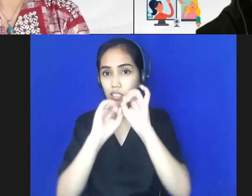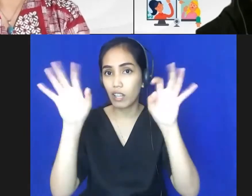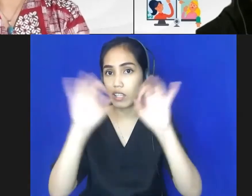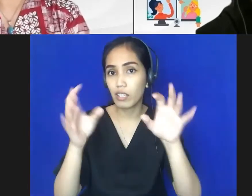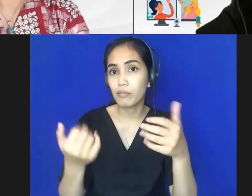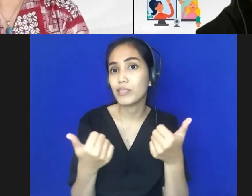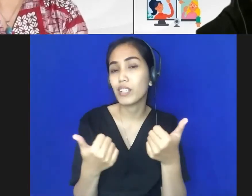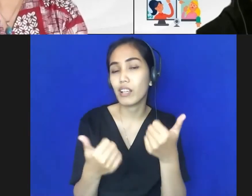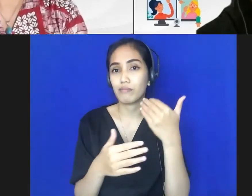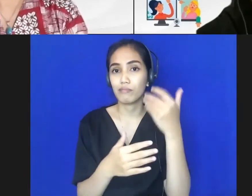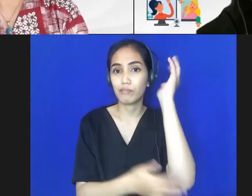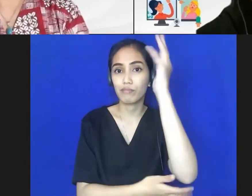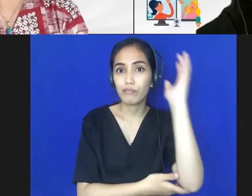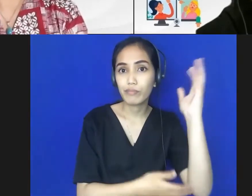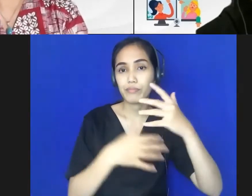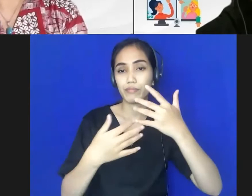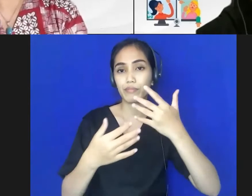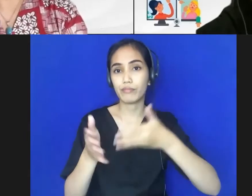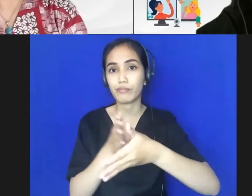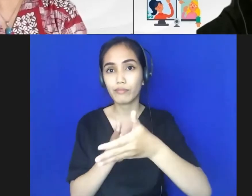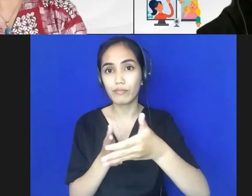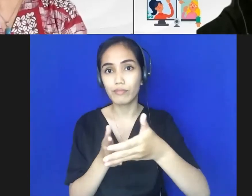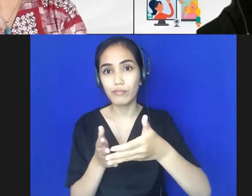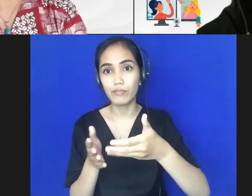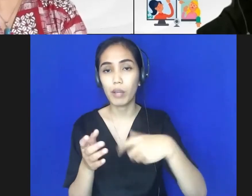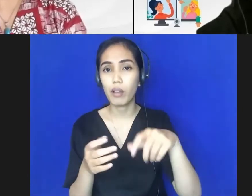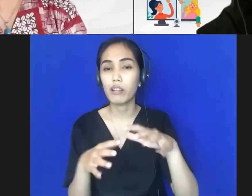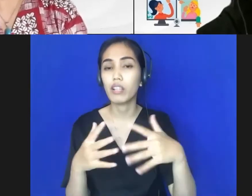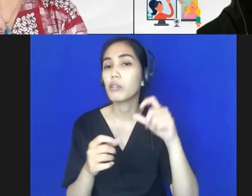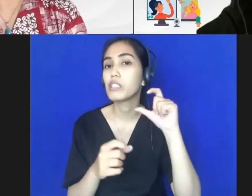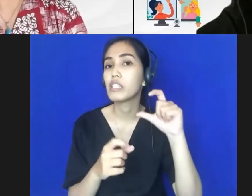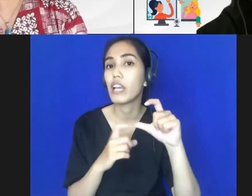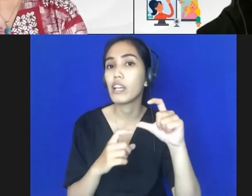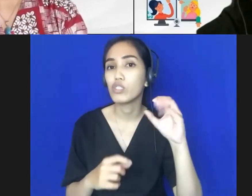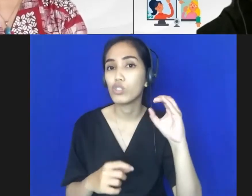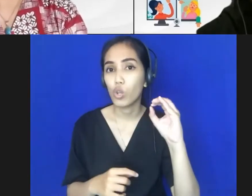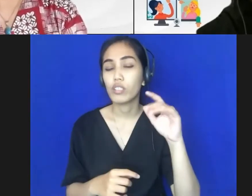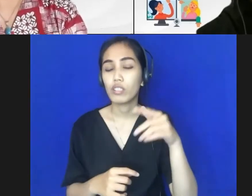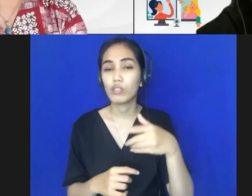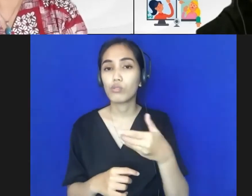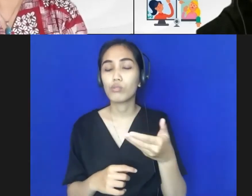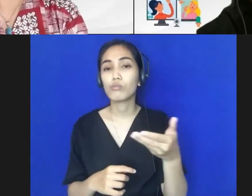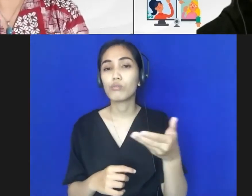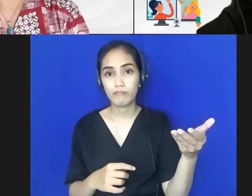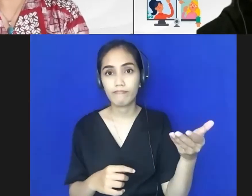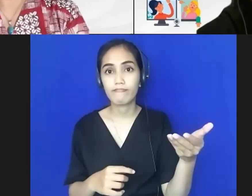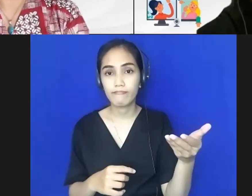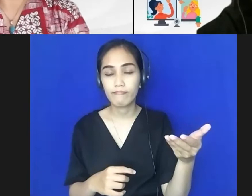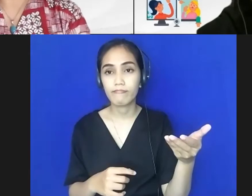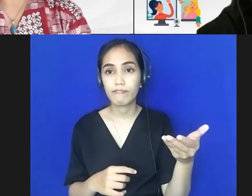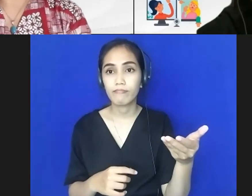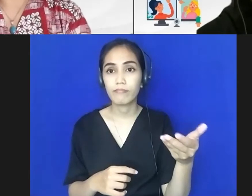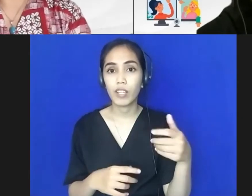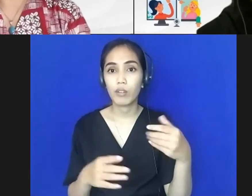saja yang dilakukan atau peran CSO ya, Civil Society Organization yang dilakukan lewat Scaling Up